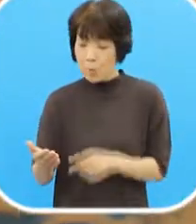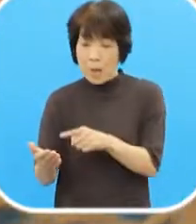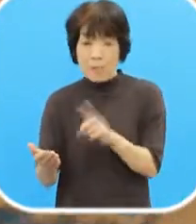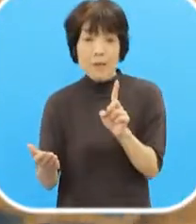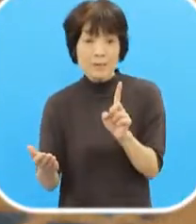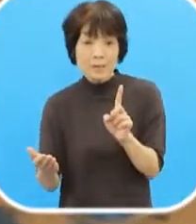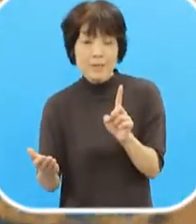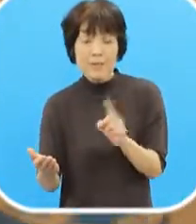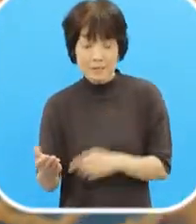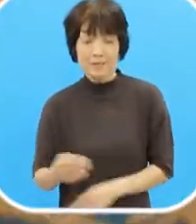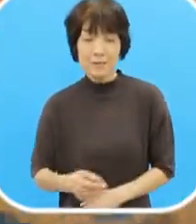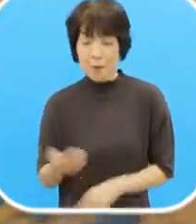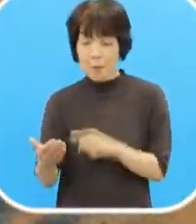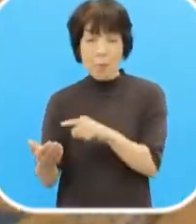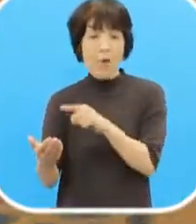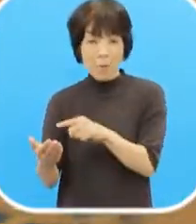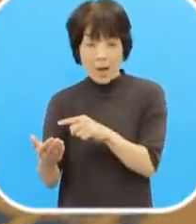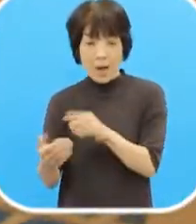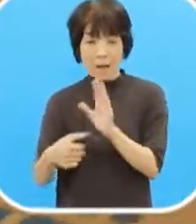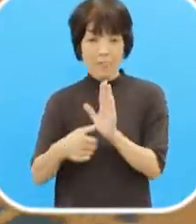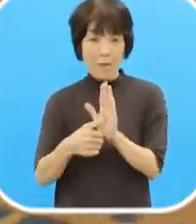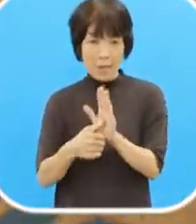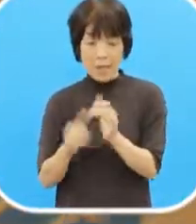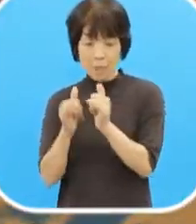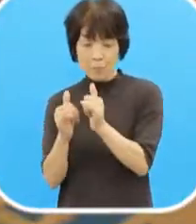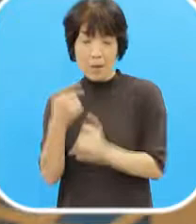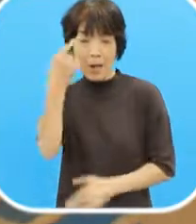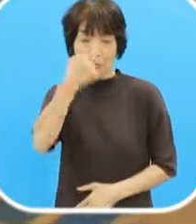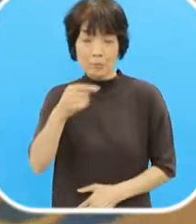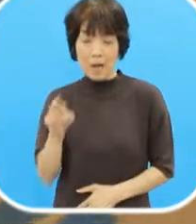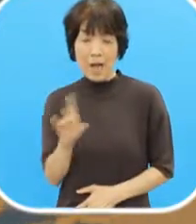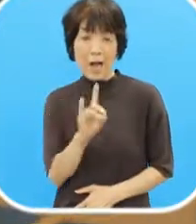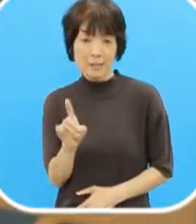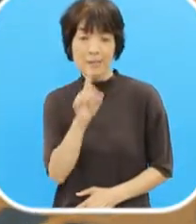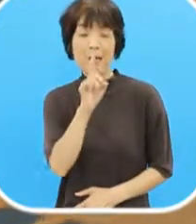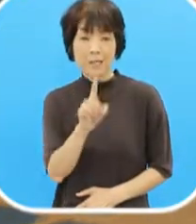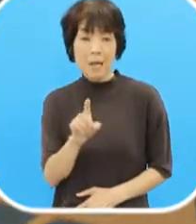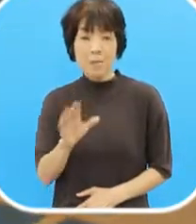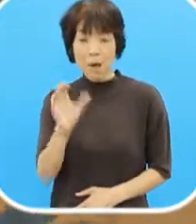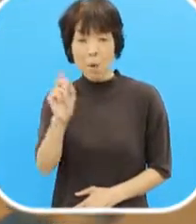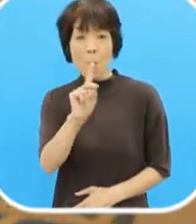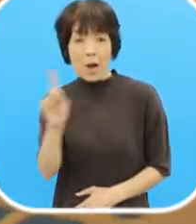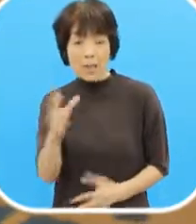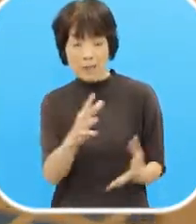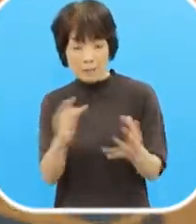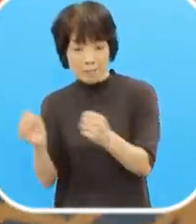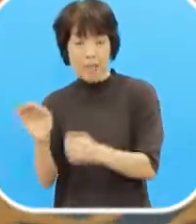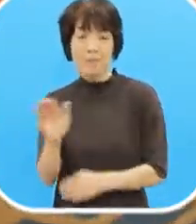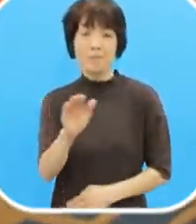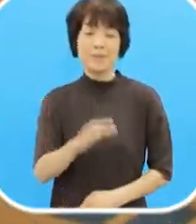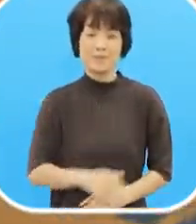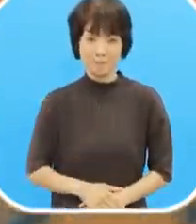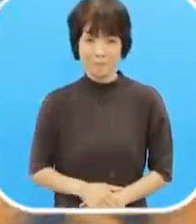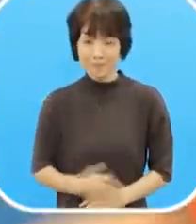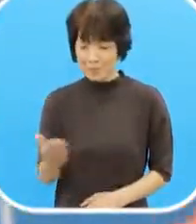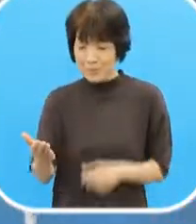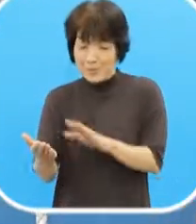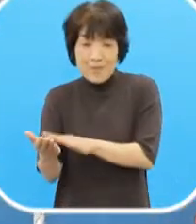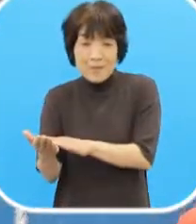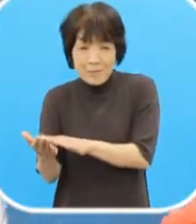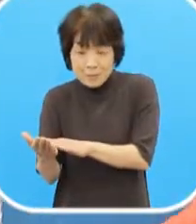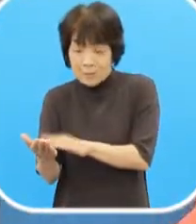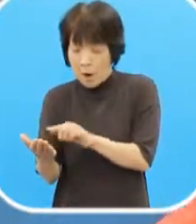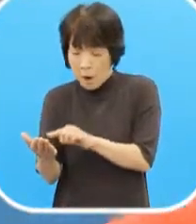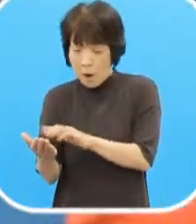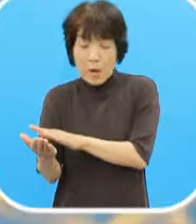魚は何ですか？ こちらはですね、ウマヅラハギと言いまして、今の時期に男鹿の海でいっぱい取れるんですよ。 ちょっと触っていいですか？